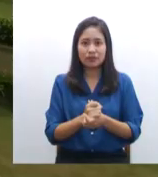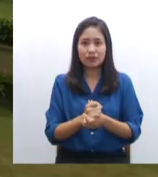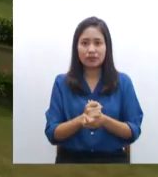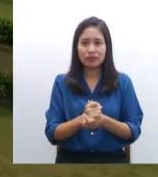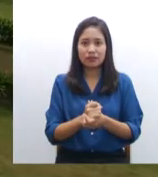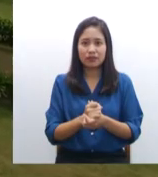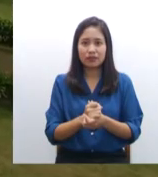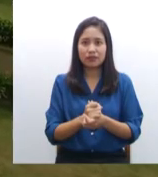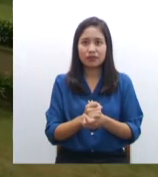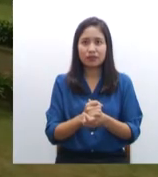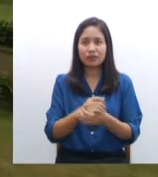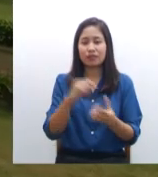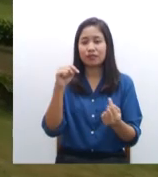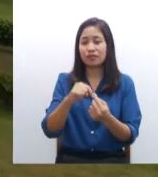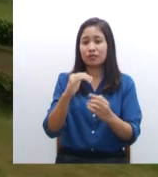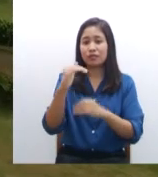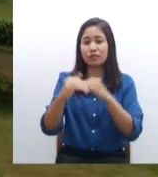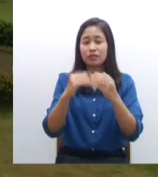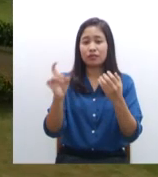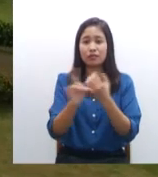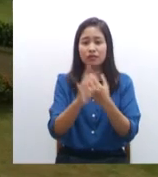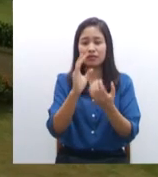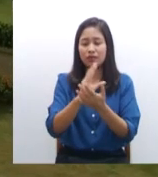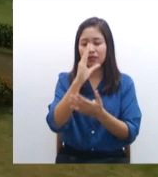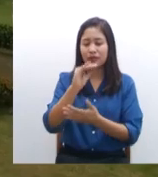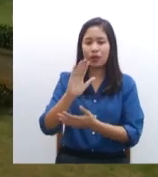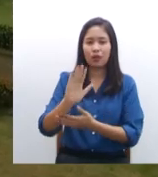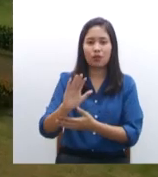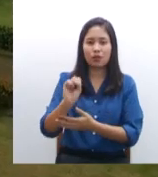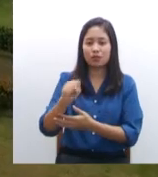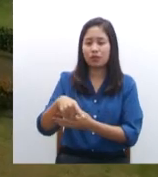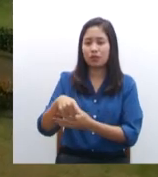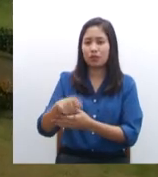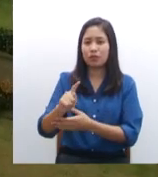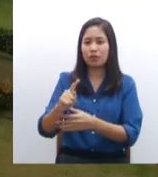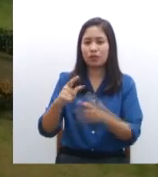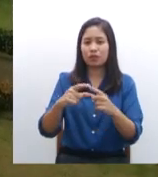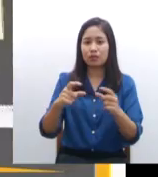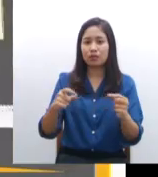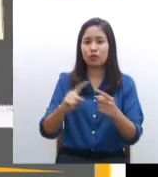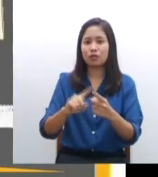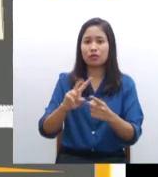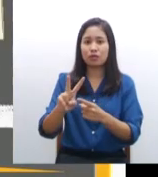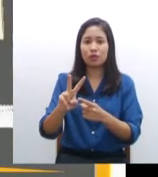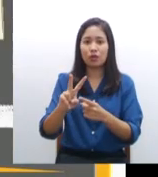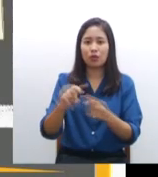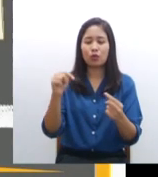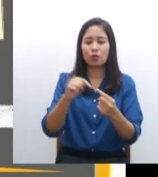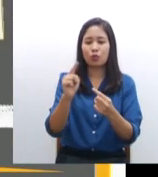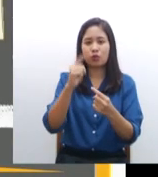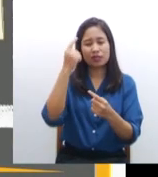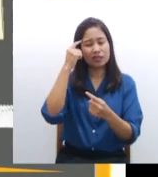การพัฒนาคุณภาพการศึกษาของสำนักงานเขตพื้นที่การศึกษาประถมศึกษาเพชรบูรณ์เขต2ภายใต้กรอบแนวคิ